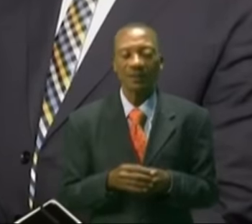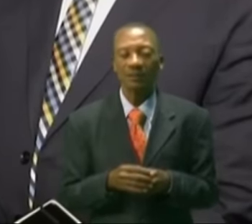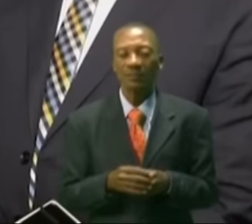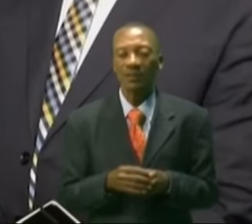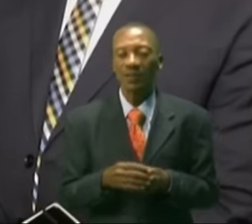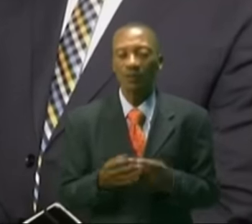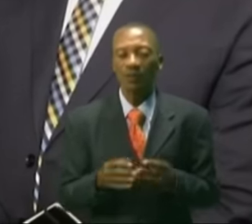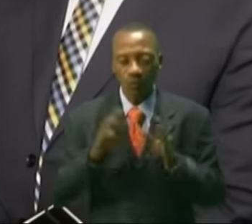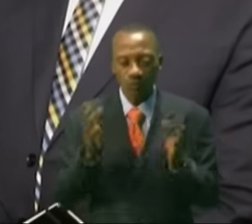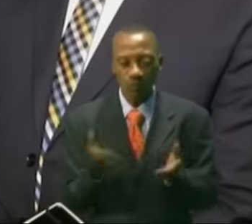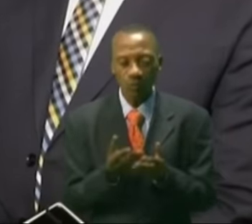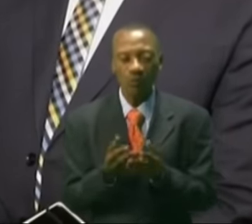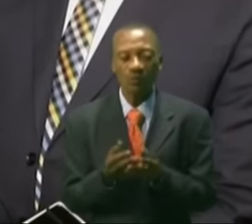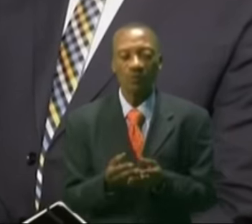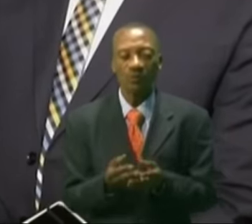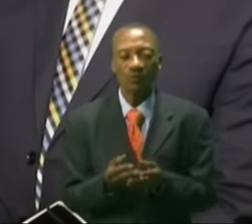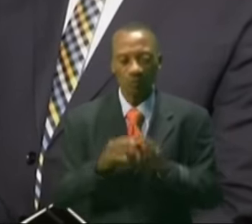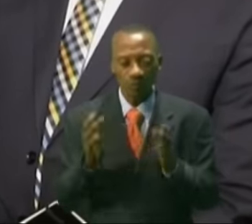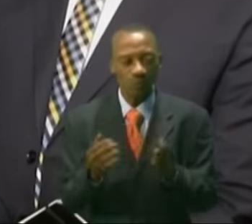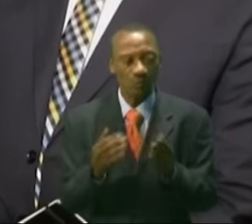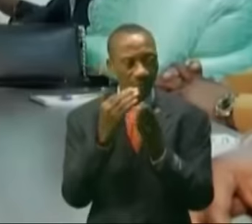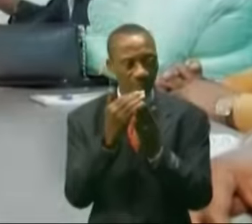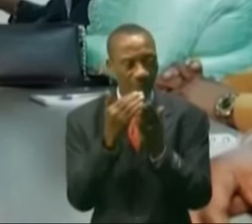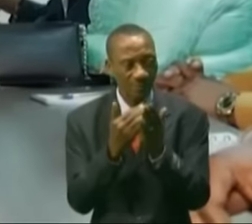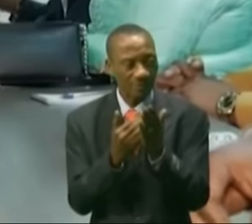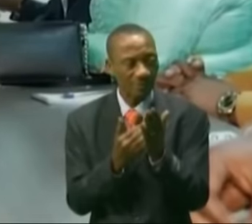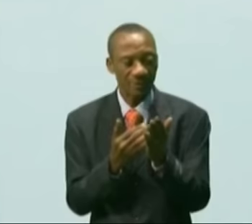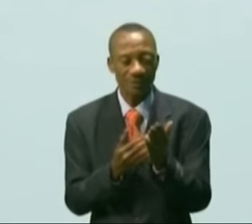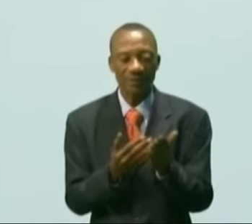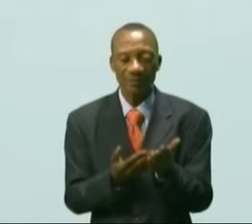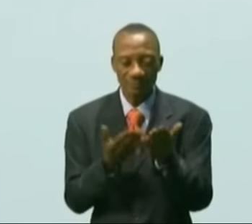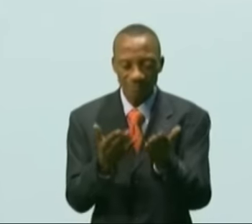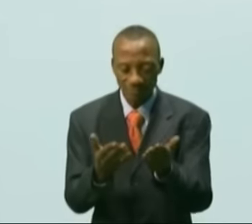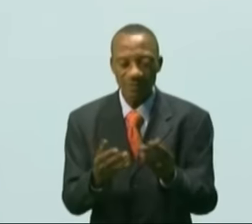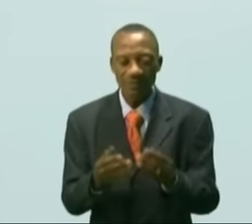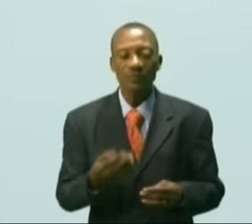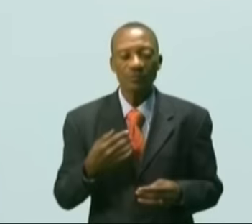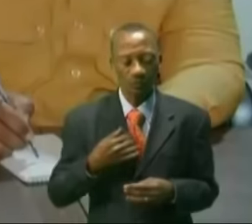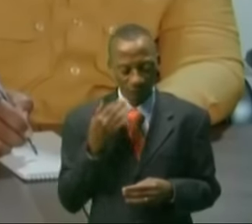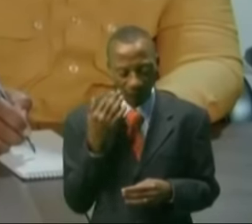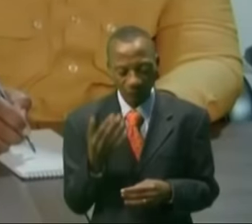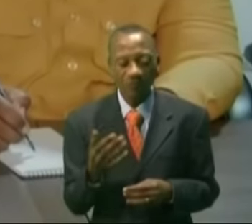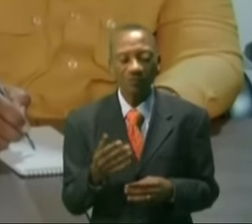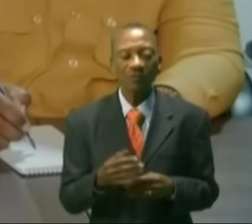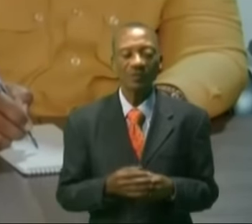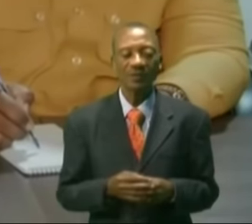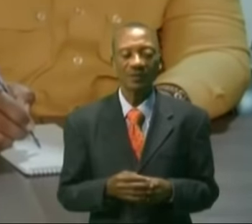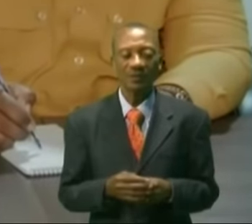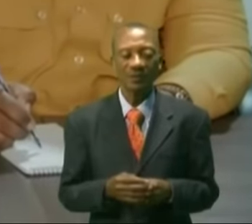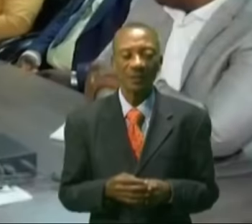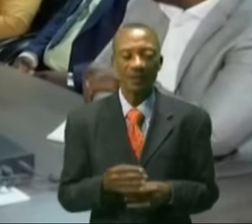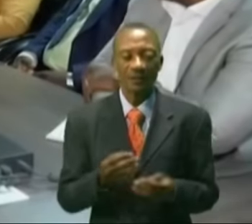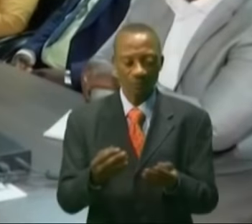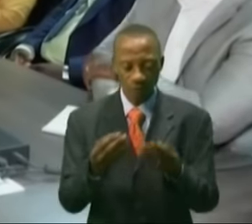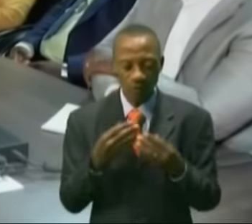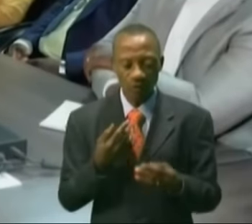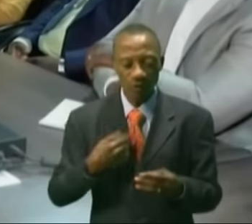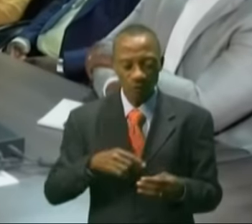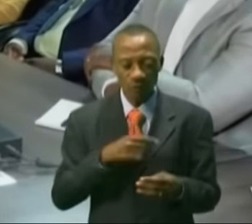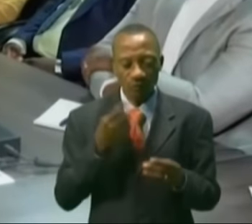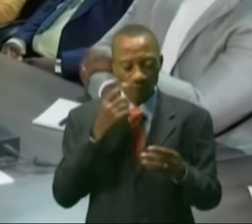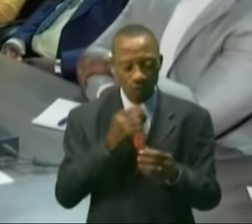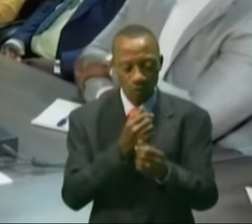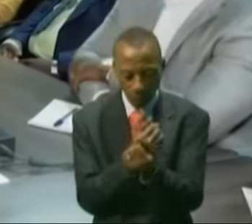sera mis sur pied pour que ça marche. Avec le conseil d'administration de la SNEL-SA, le ministre Teddy Luamba